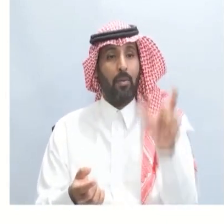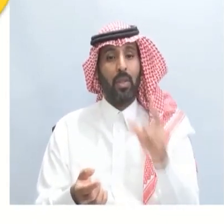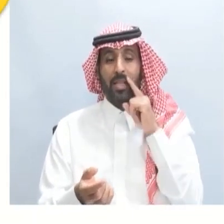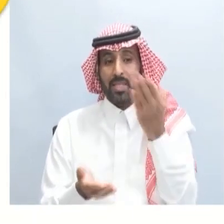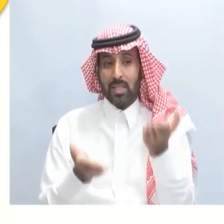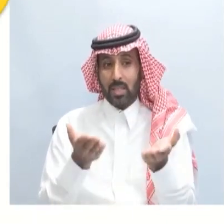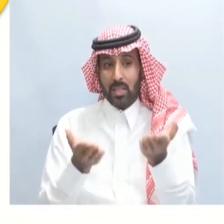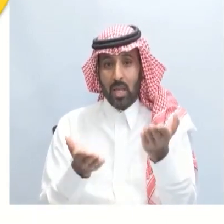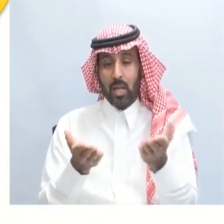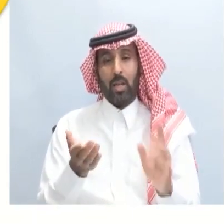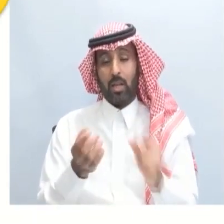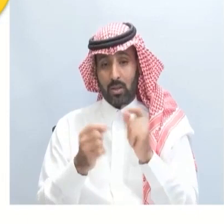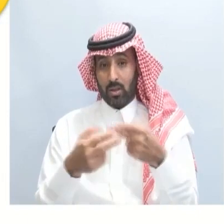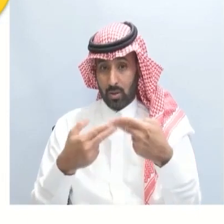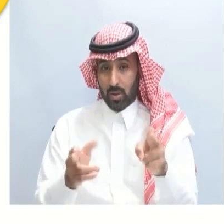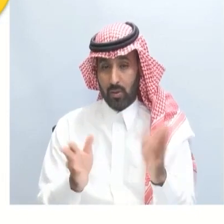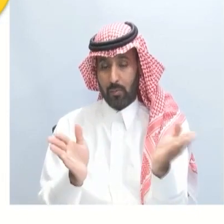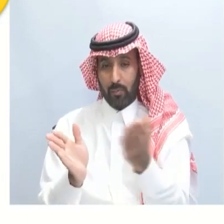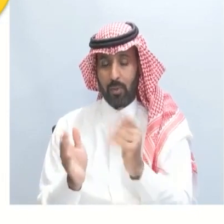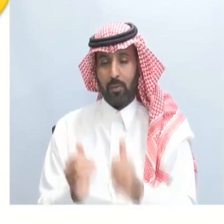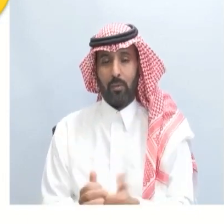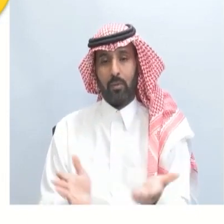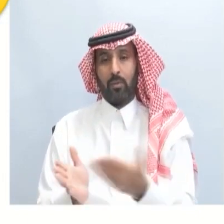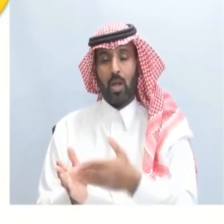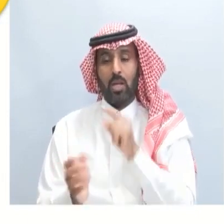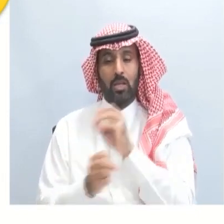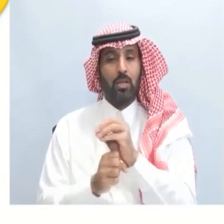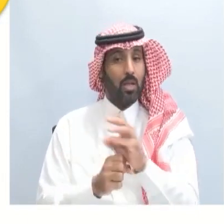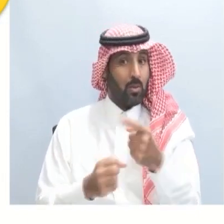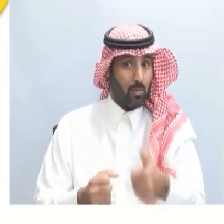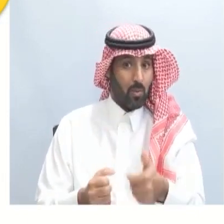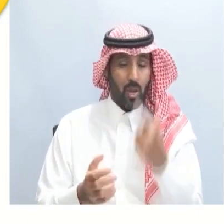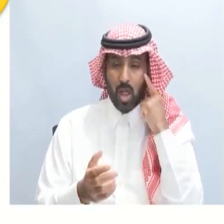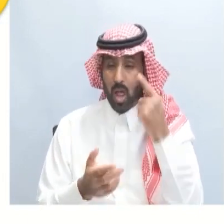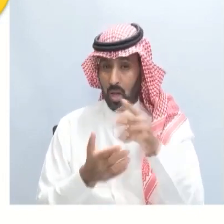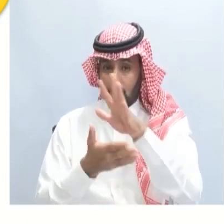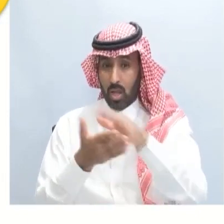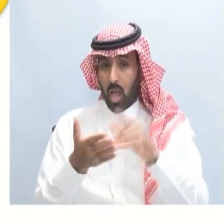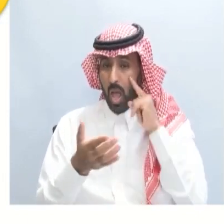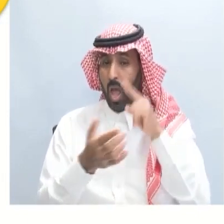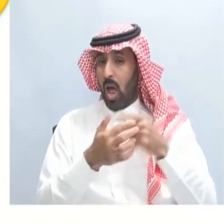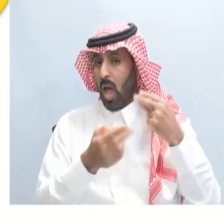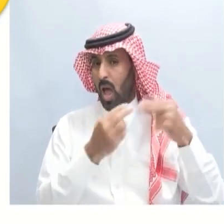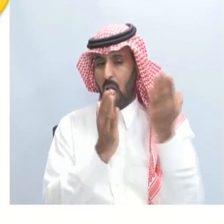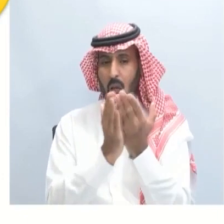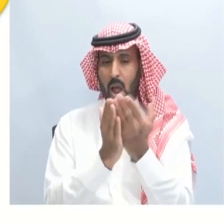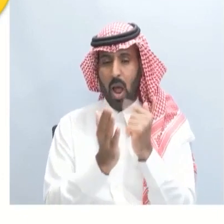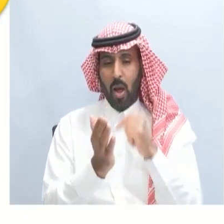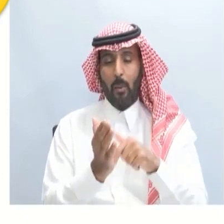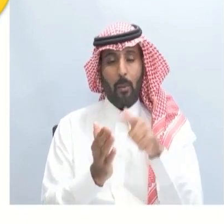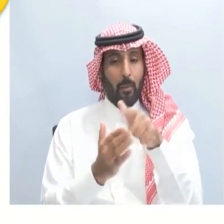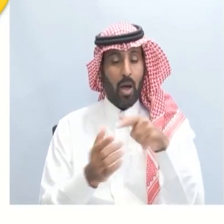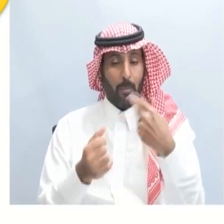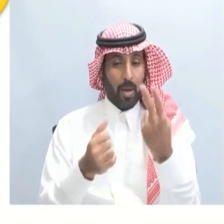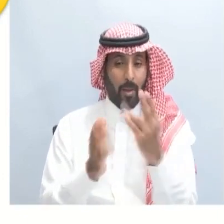الاتزان لننطلق في هذا الباب الجميل تعرف جيدا ان هذه الخريطه تشمل منهجك كامل فنحن في